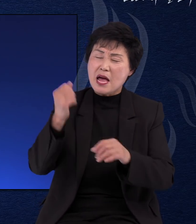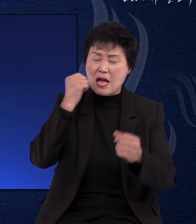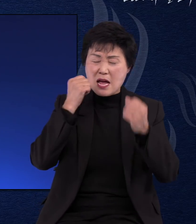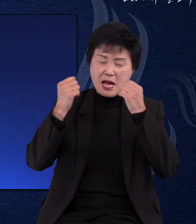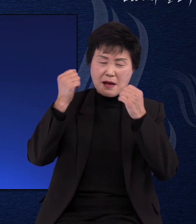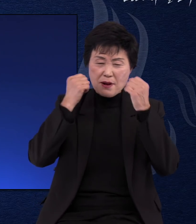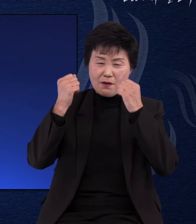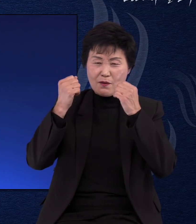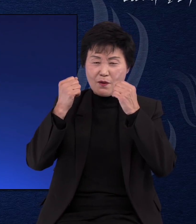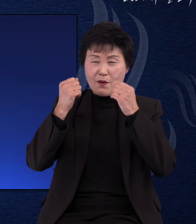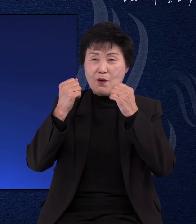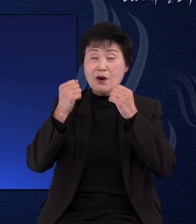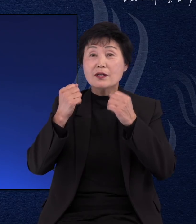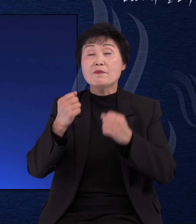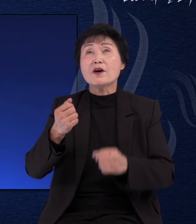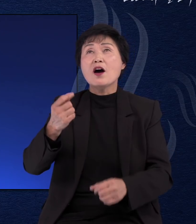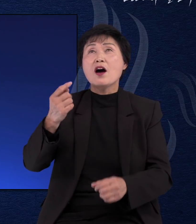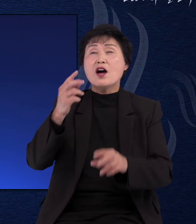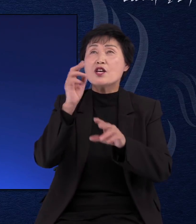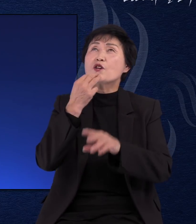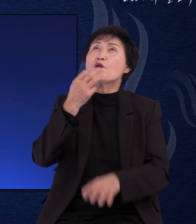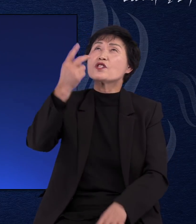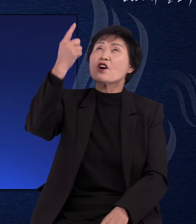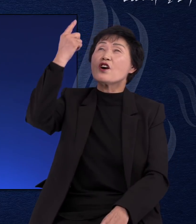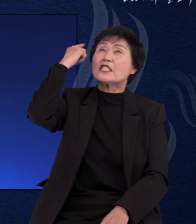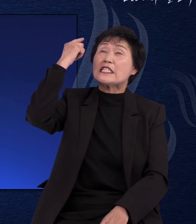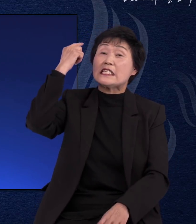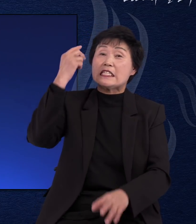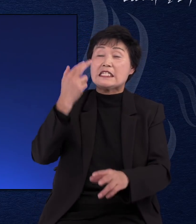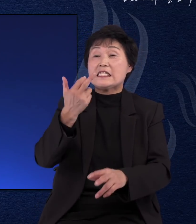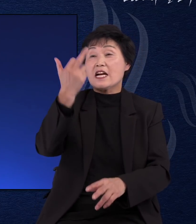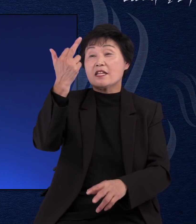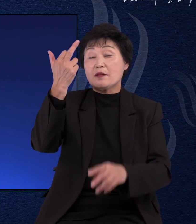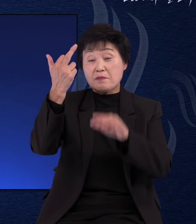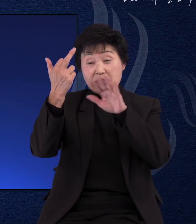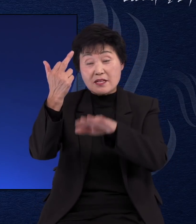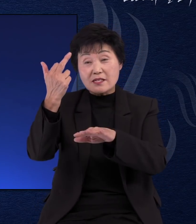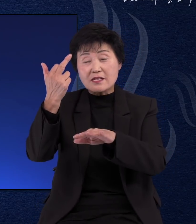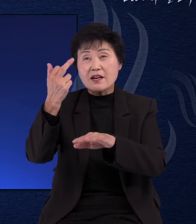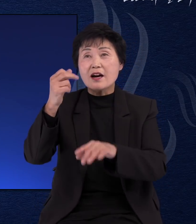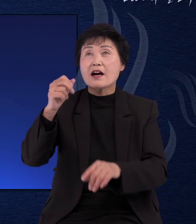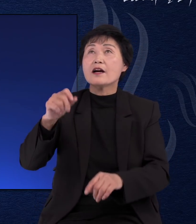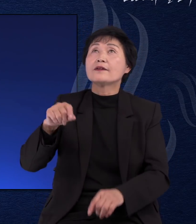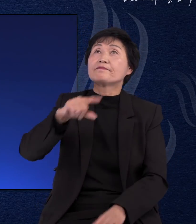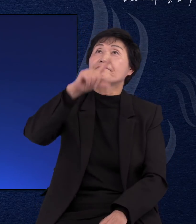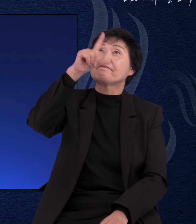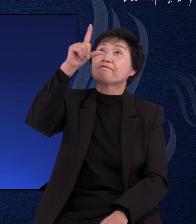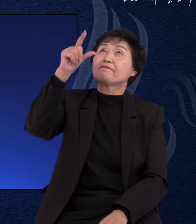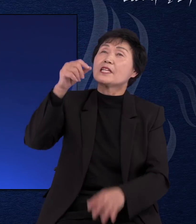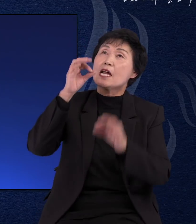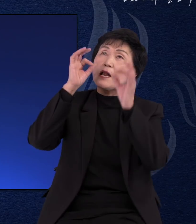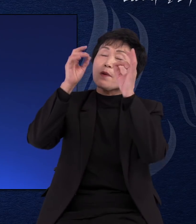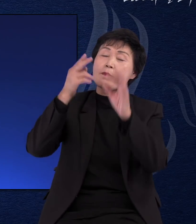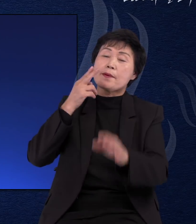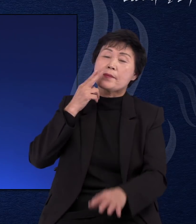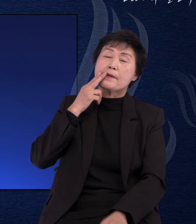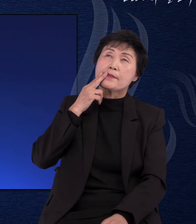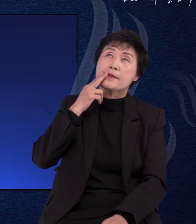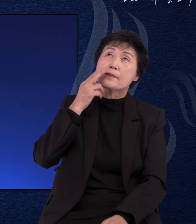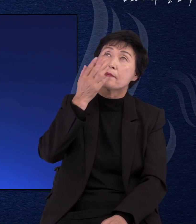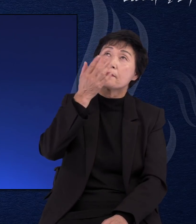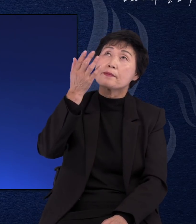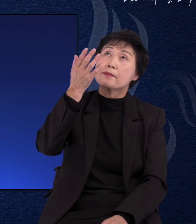올라가 가지고 둥그렇게 떠있는 서울의 달 아래에서 담배 하나를 꺼내어서 피우면 연기가 서울의